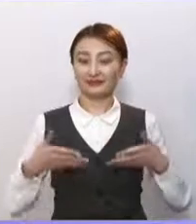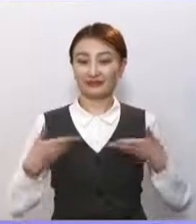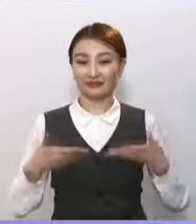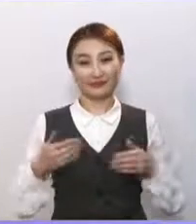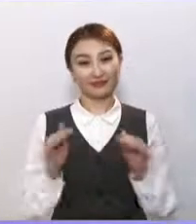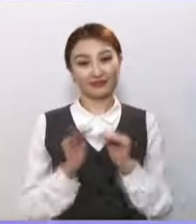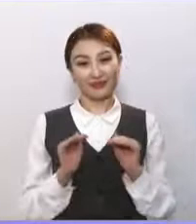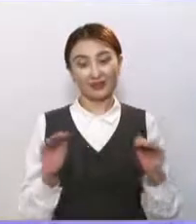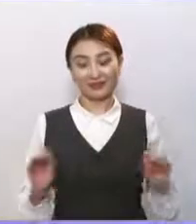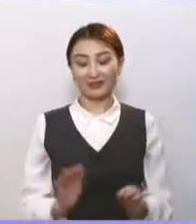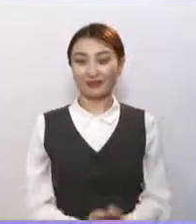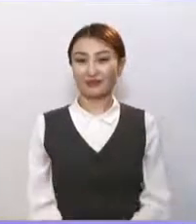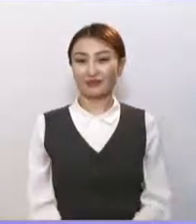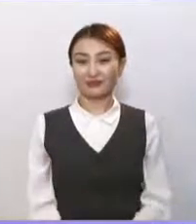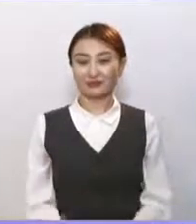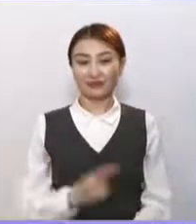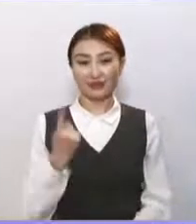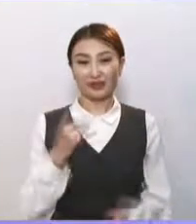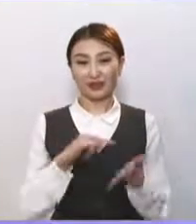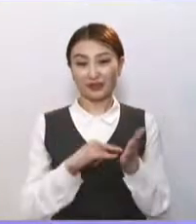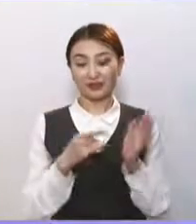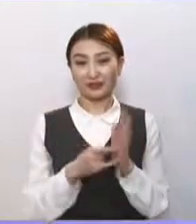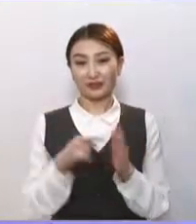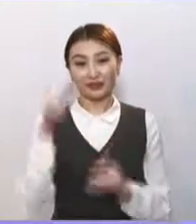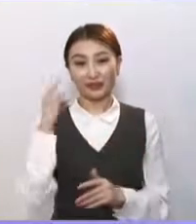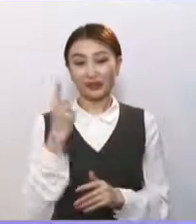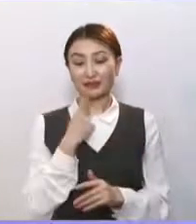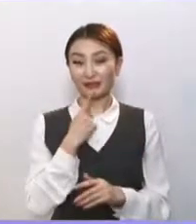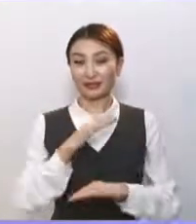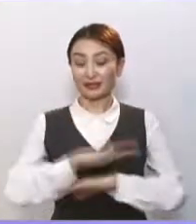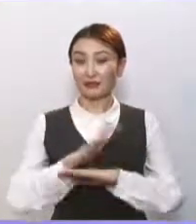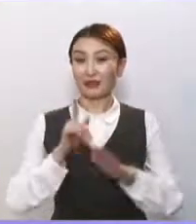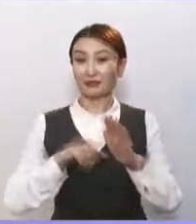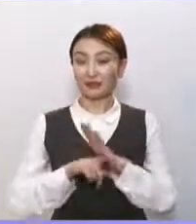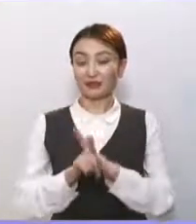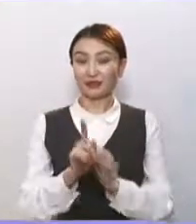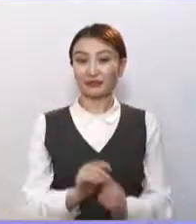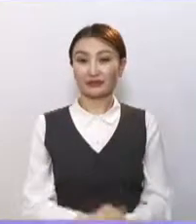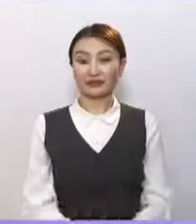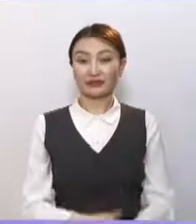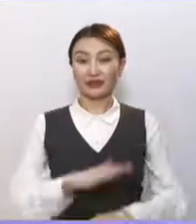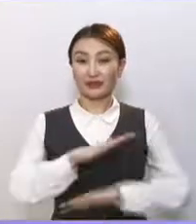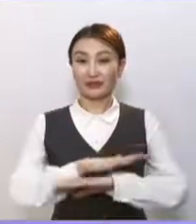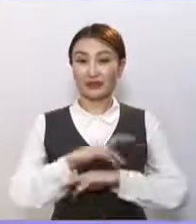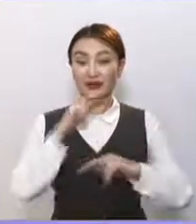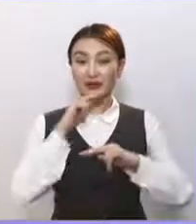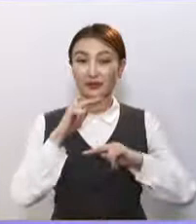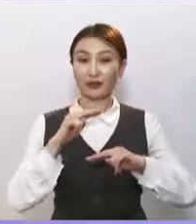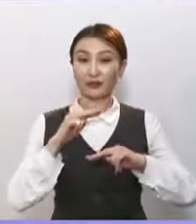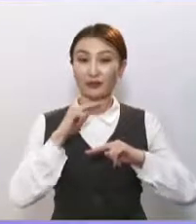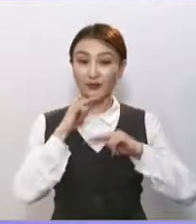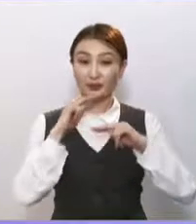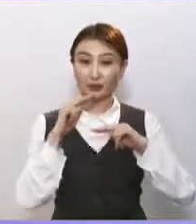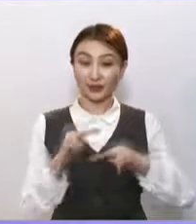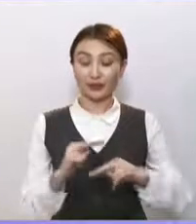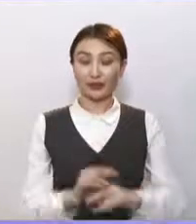Саламат сарбы балдар. Биринчи класс үчүн кыргыз тили сабагы башталды. Сабакка көңүл бургула.